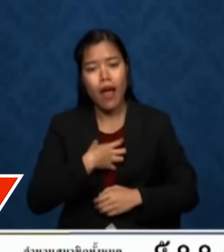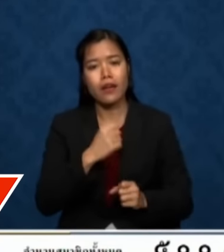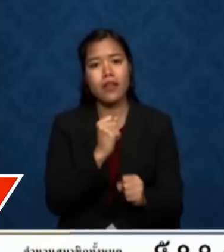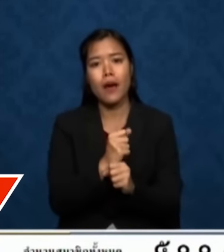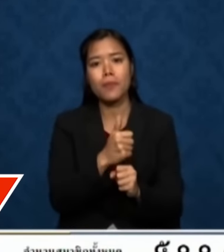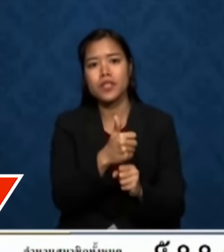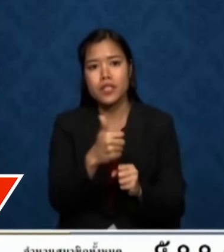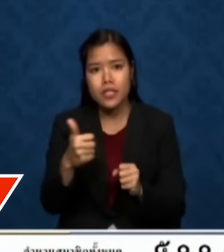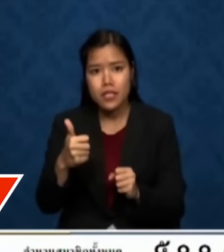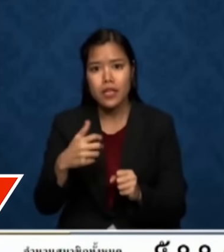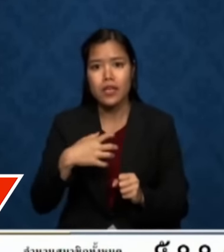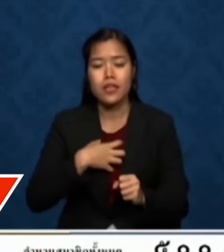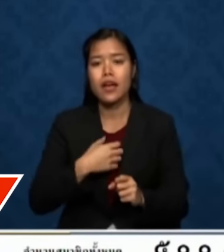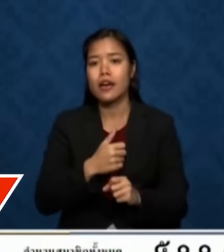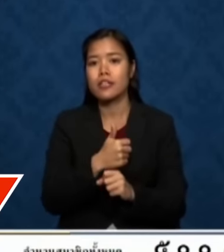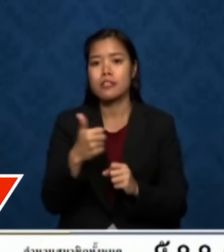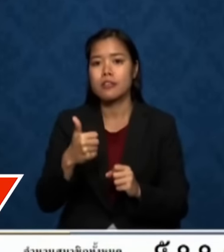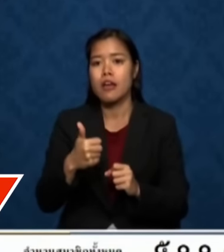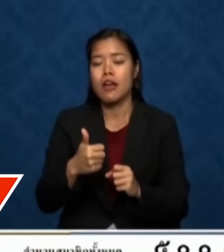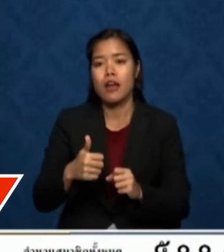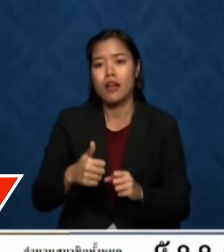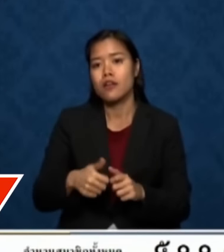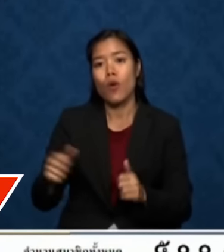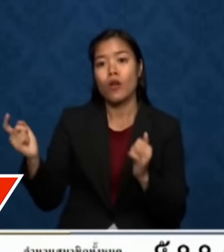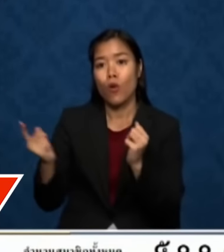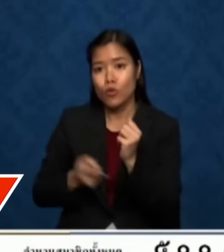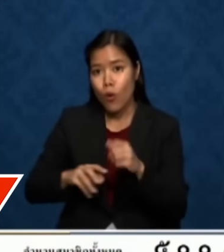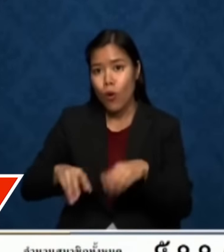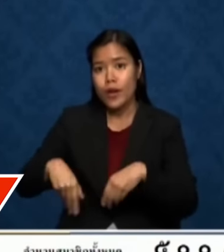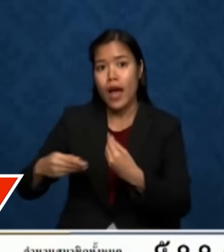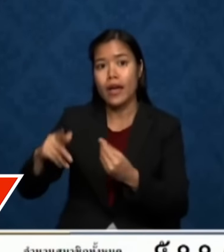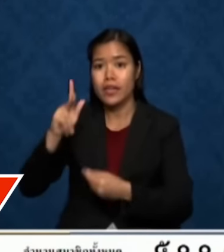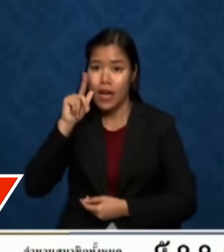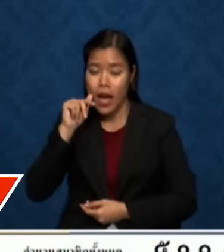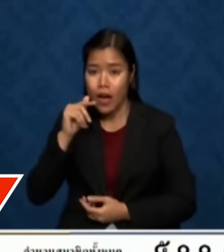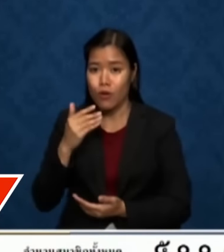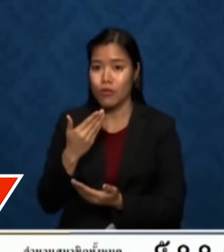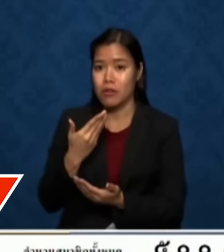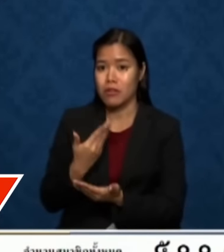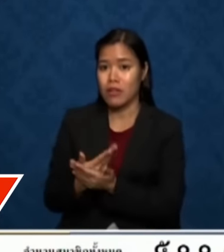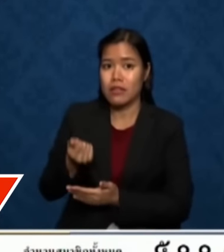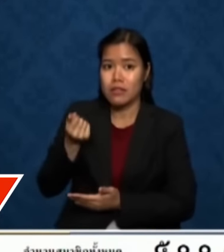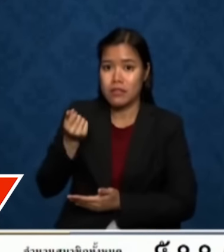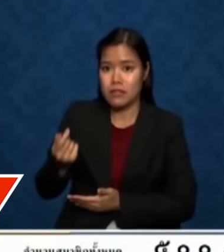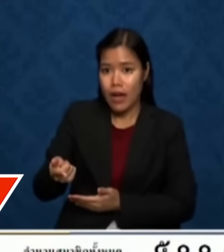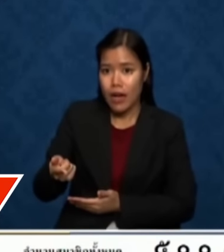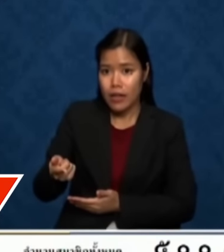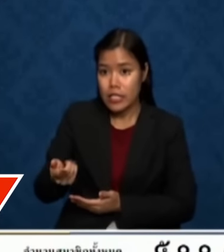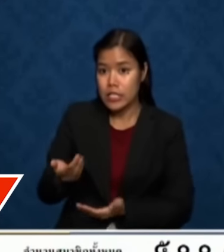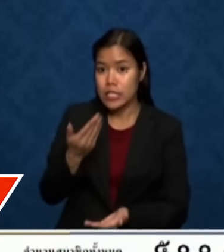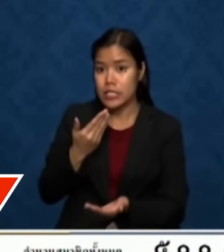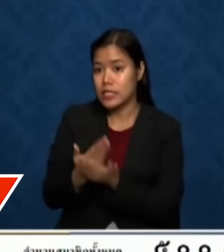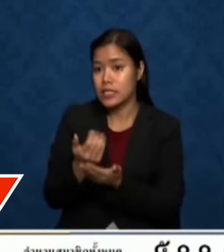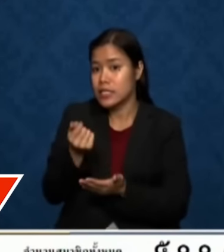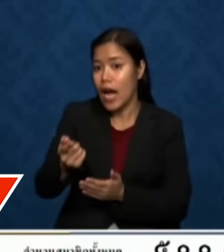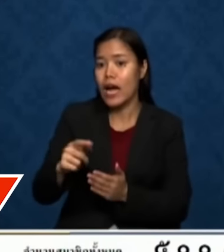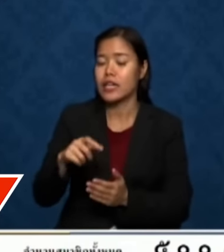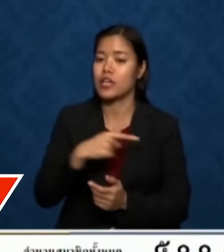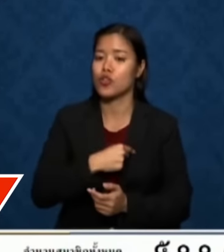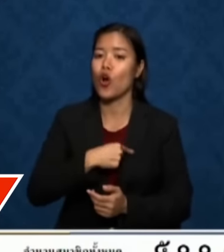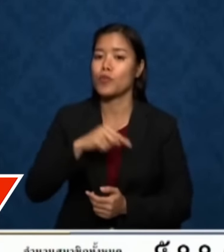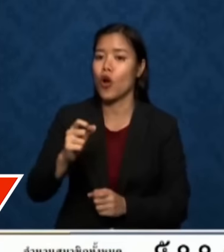จะให้คุณให้โทษกับสื่อมวลชนท่านอาจจะเลือกจ้างสื่อมวลชนที่ท่านชื่นชอบการนำเสนอหรือไม่จ้างสื่อมวลช